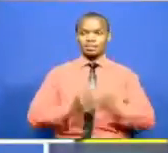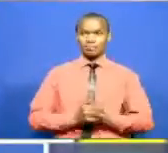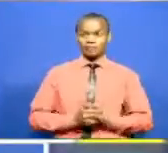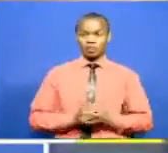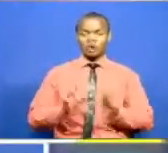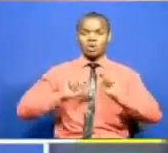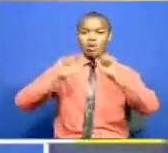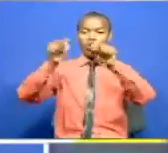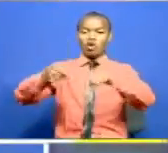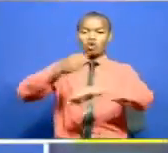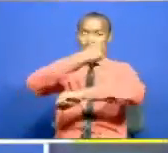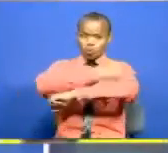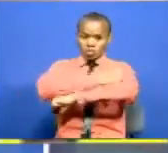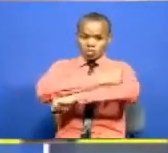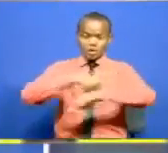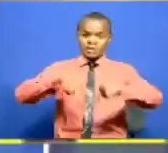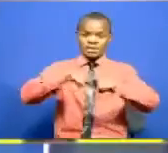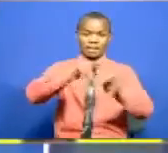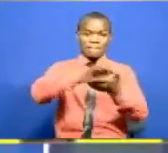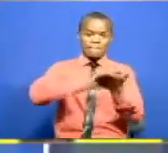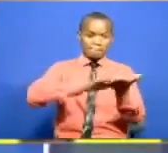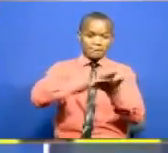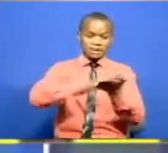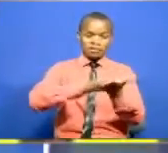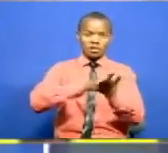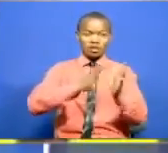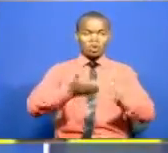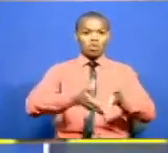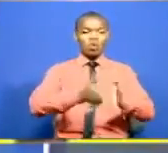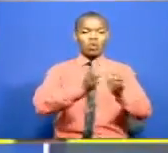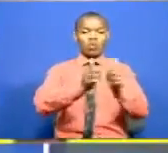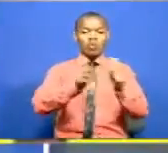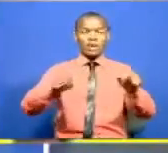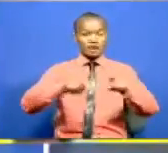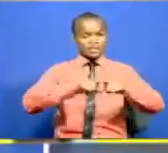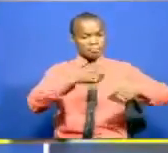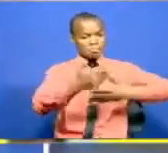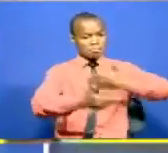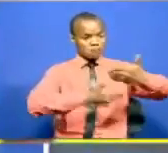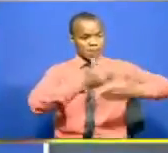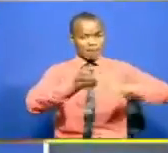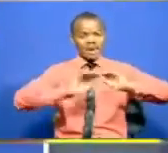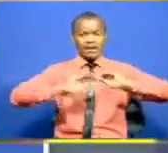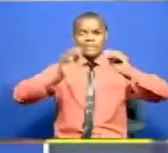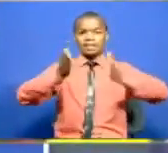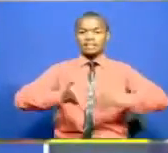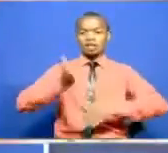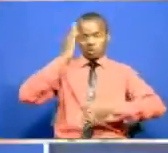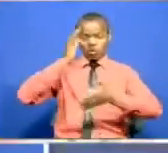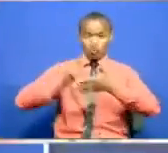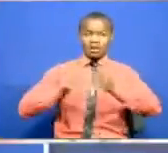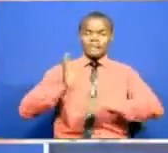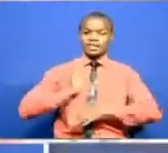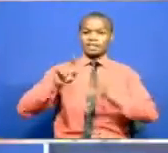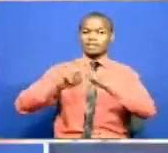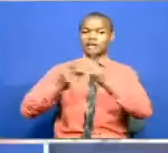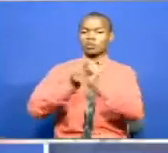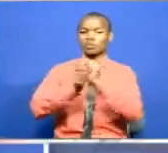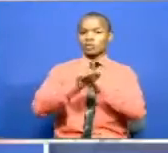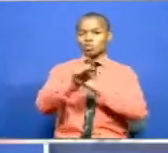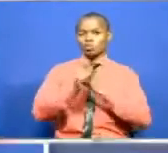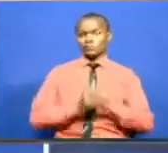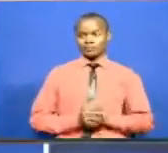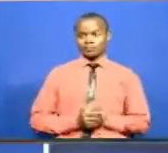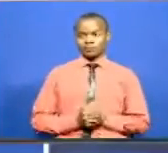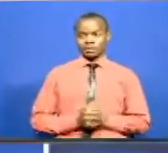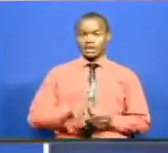go back to the basics of road safety, engage your teachers, learn that safety begins with you. NTSA inasema